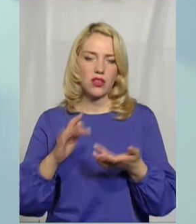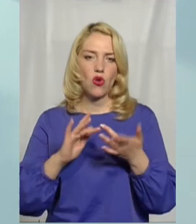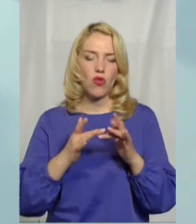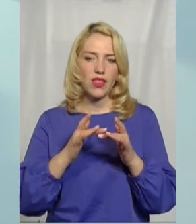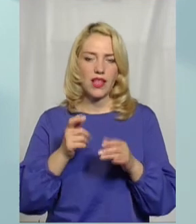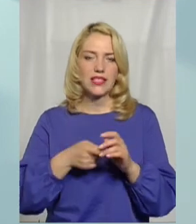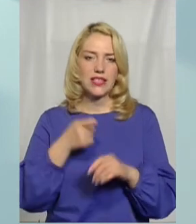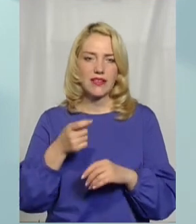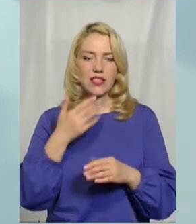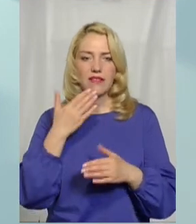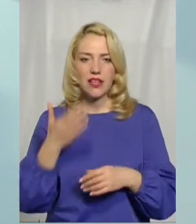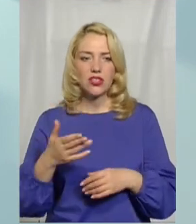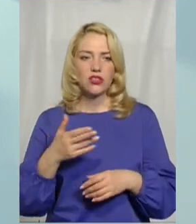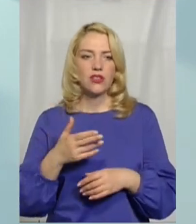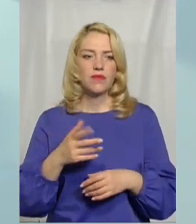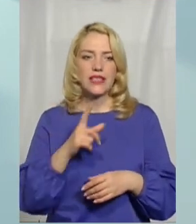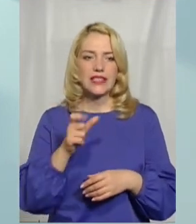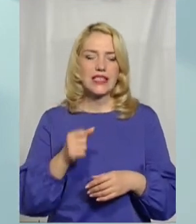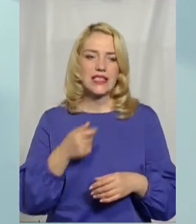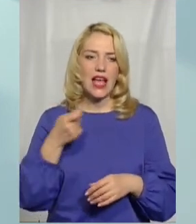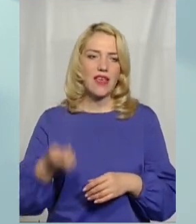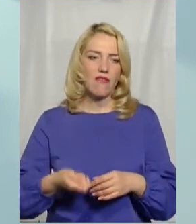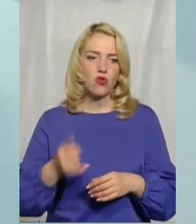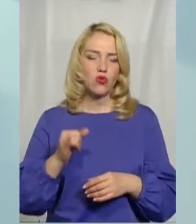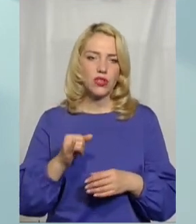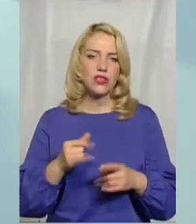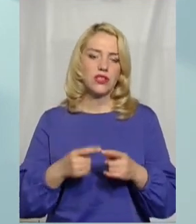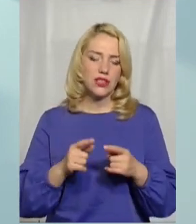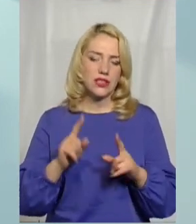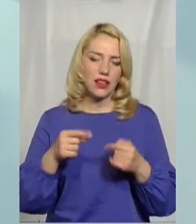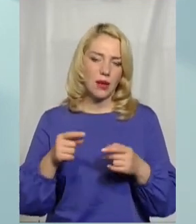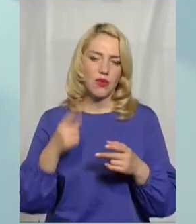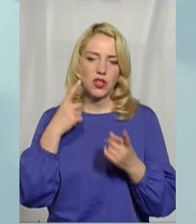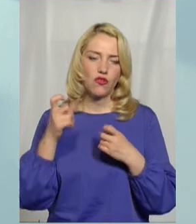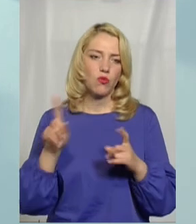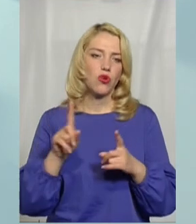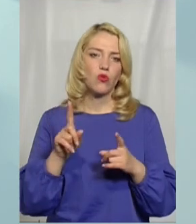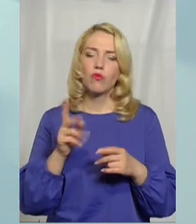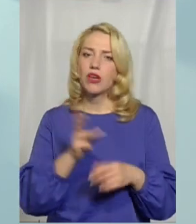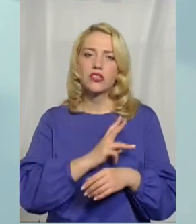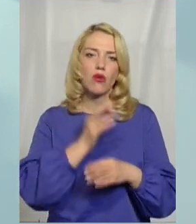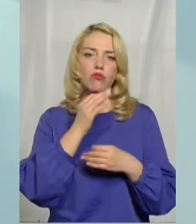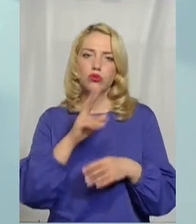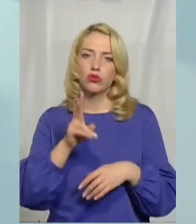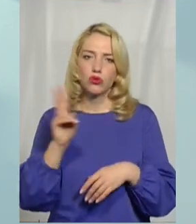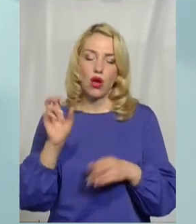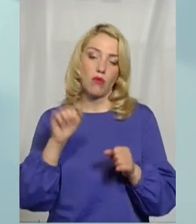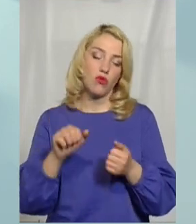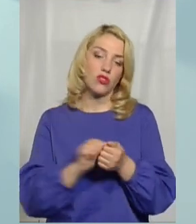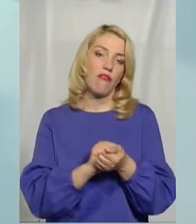онлайн-заявку, звернення, заяву і затребувати ту інформацію, яку бажає будь-хто. А можна в